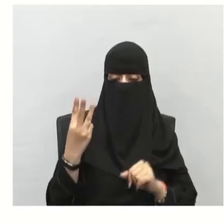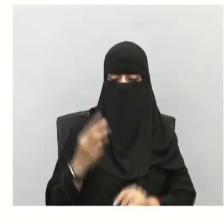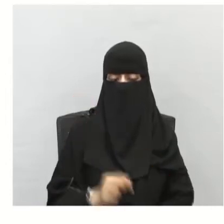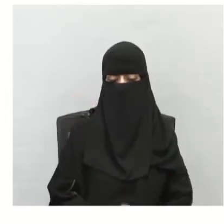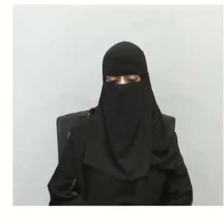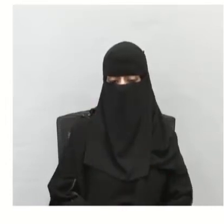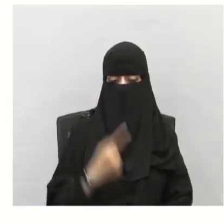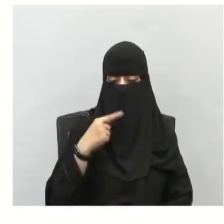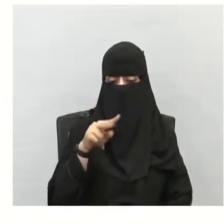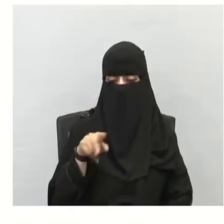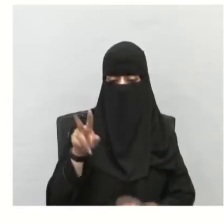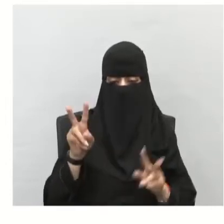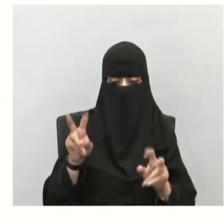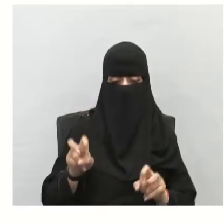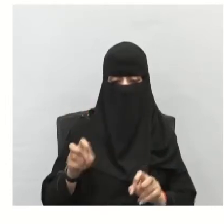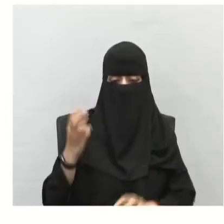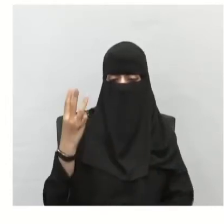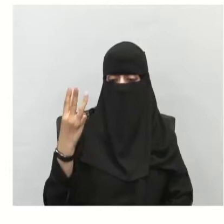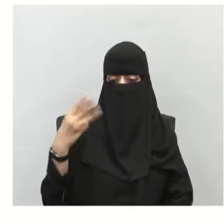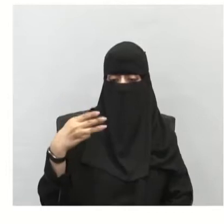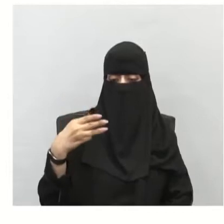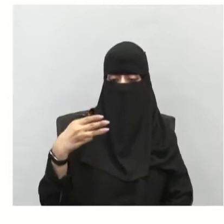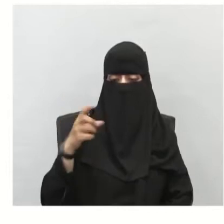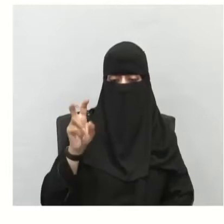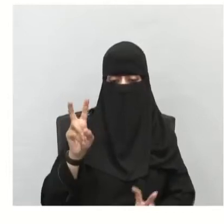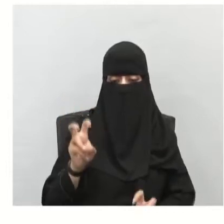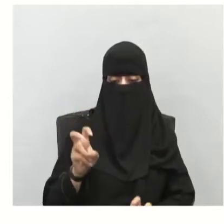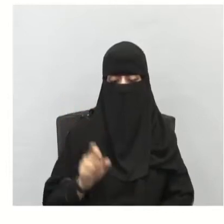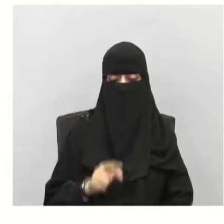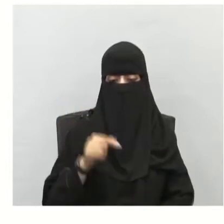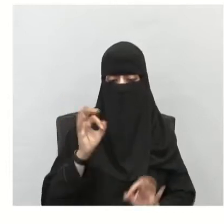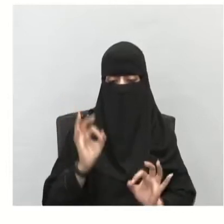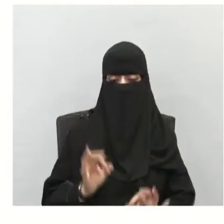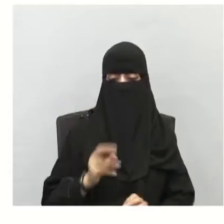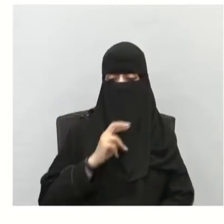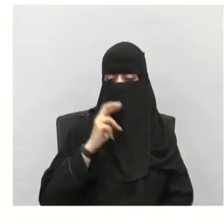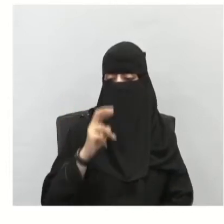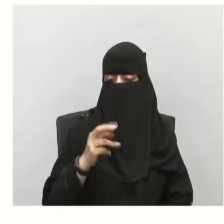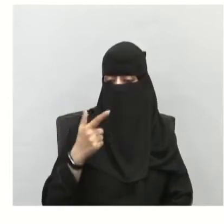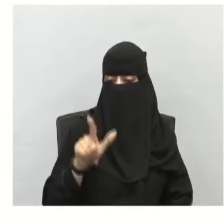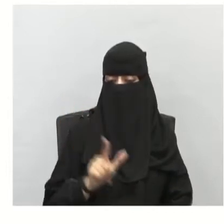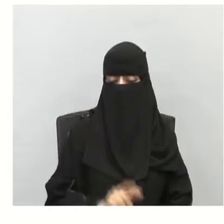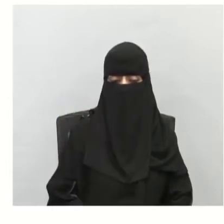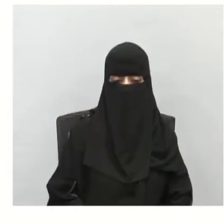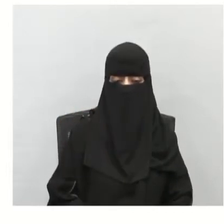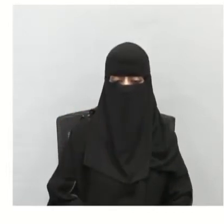1 2 3. لاحظوا معي هنا توقفنا عند ماذا؟ عند 30. إذا إجابتي صحيحة،